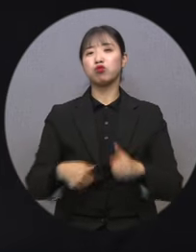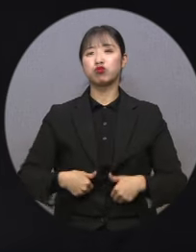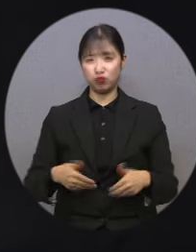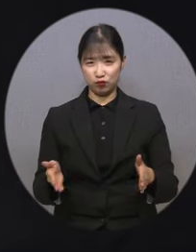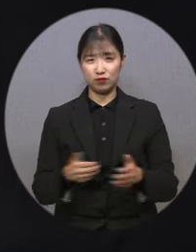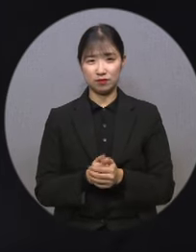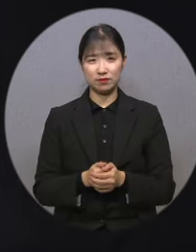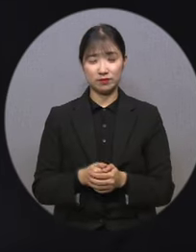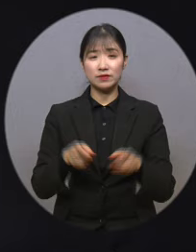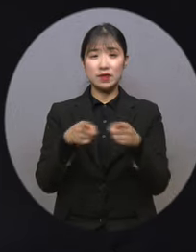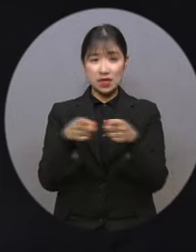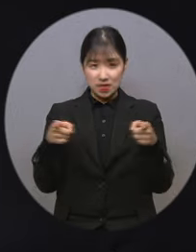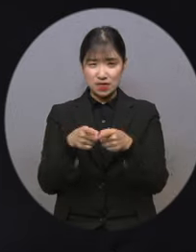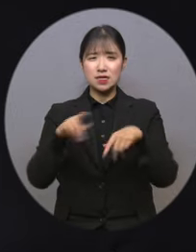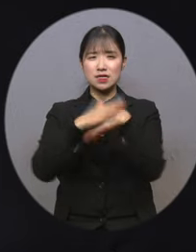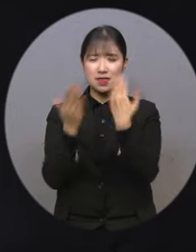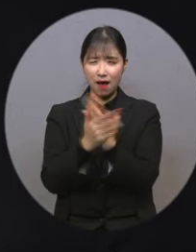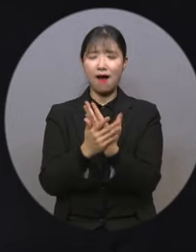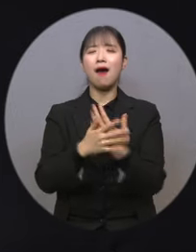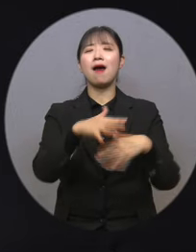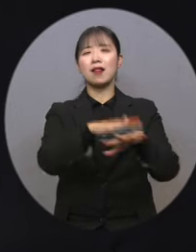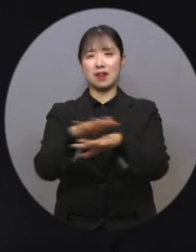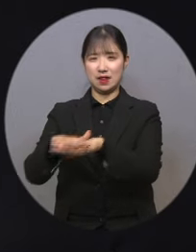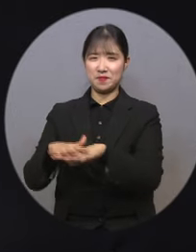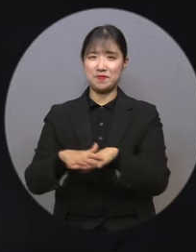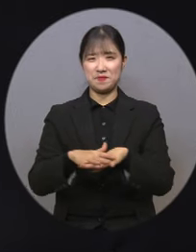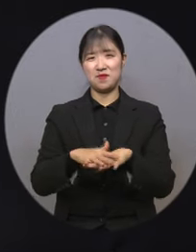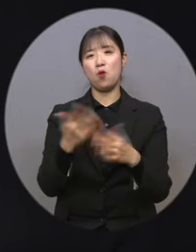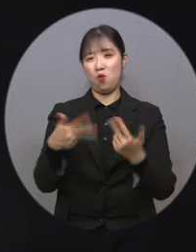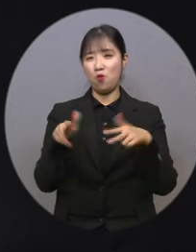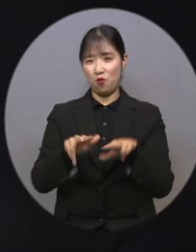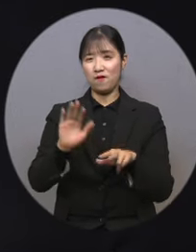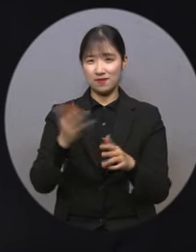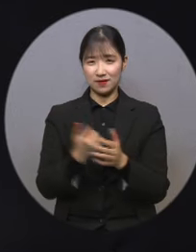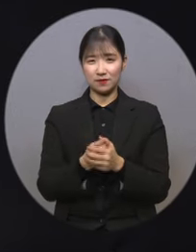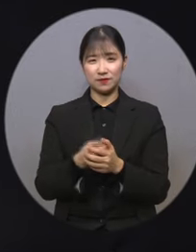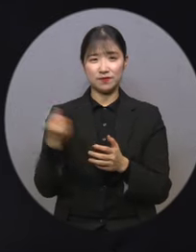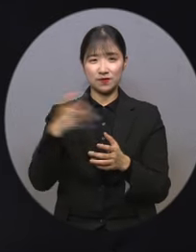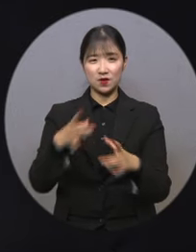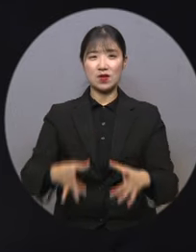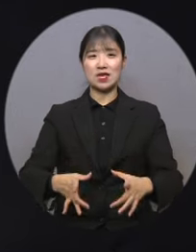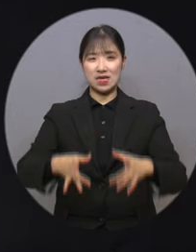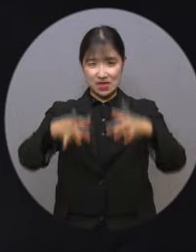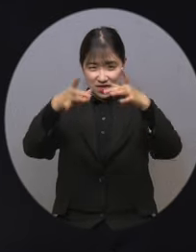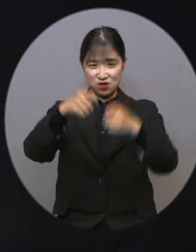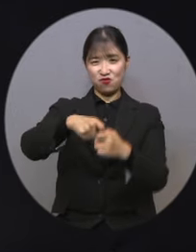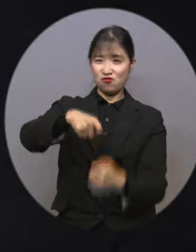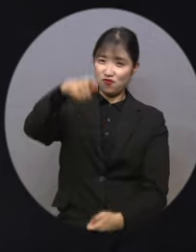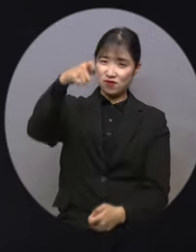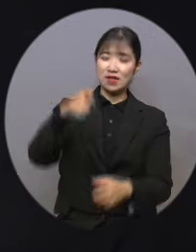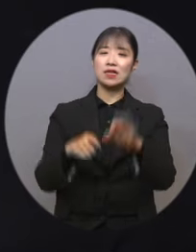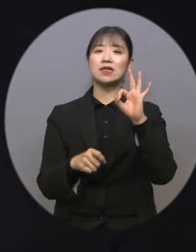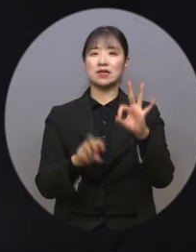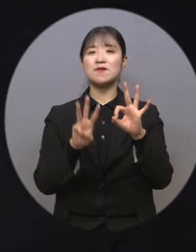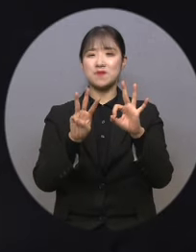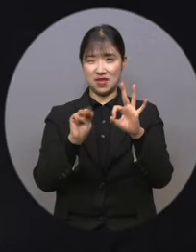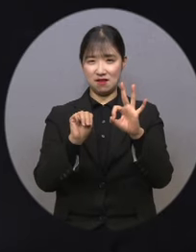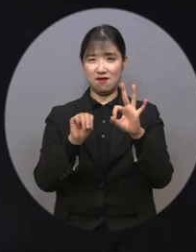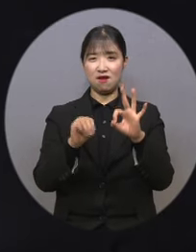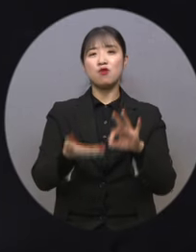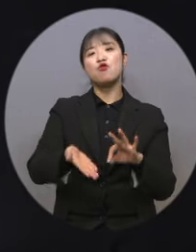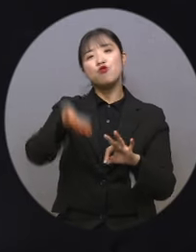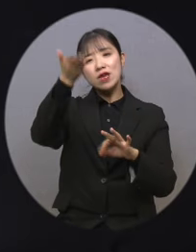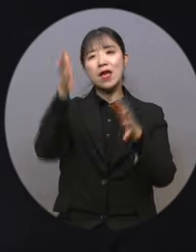있고 1층은 전부 잔디밭이에요. 100만 평이. 그리고 기둥들이 한 10m 기둥이고 그 위에 아파트가